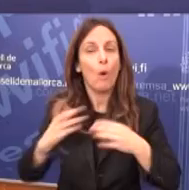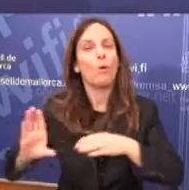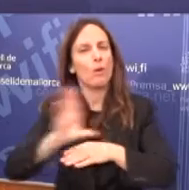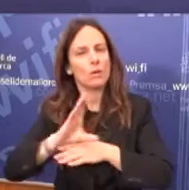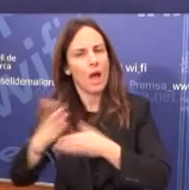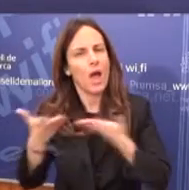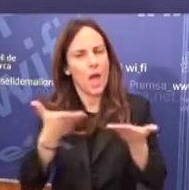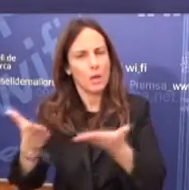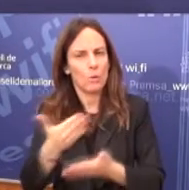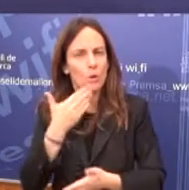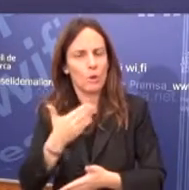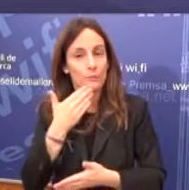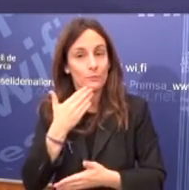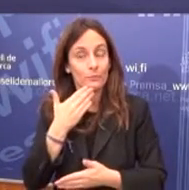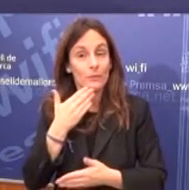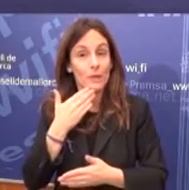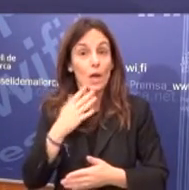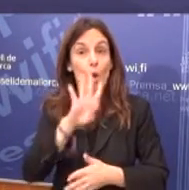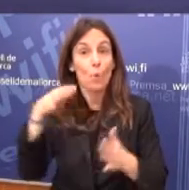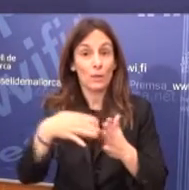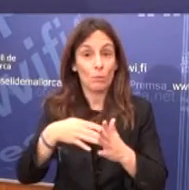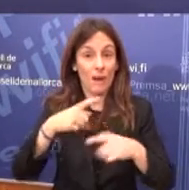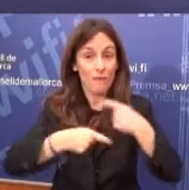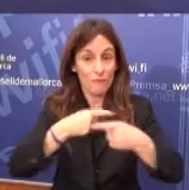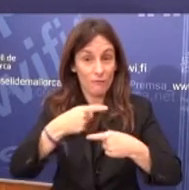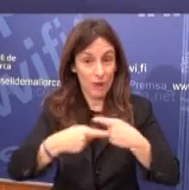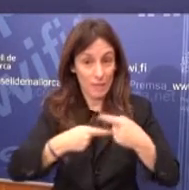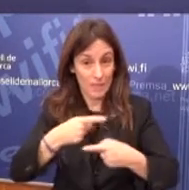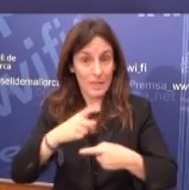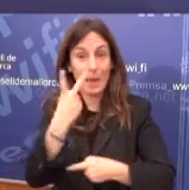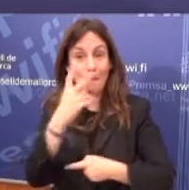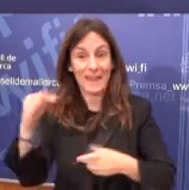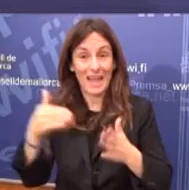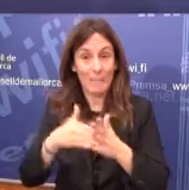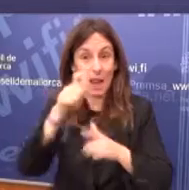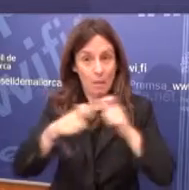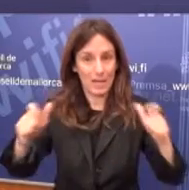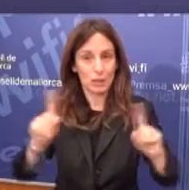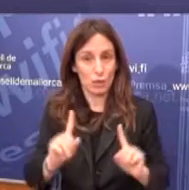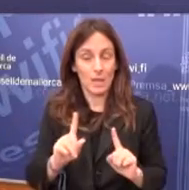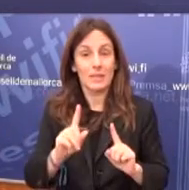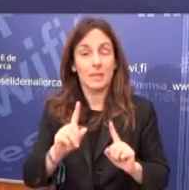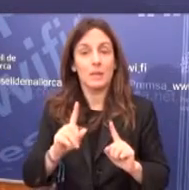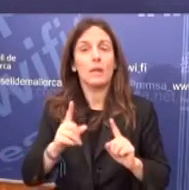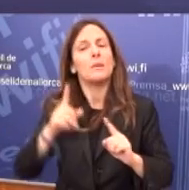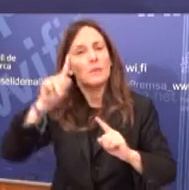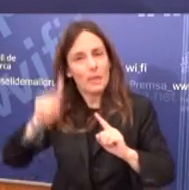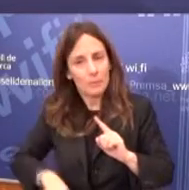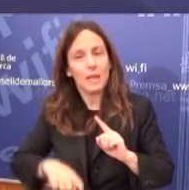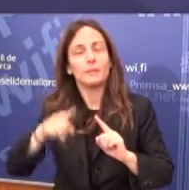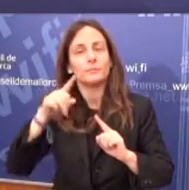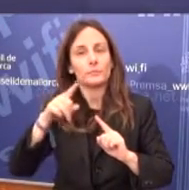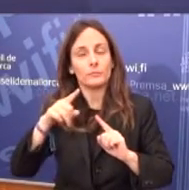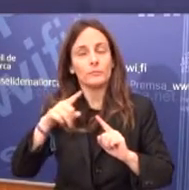anys. En aquest cas, són 4.000 famílies, 20.000 persones, però a través de diferents